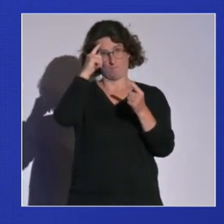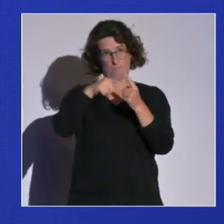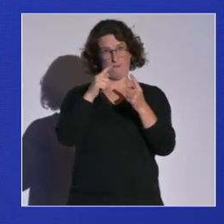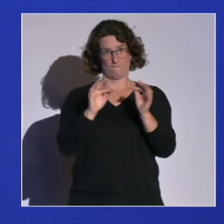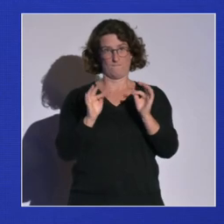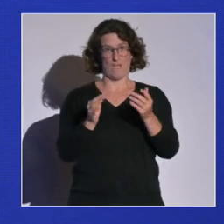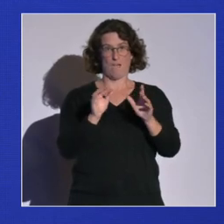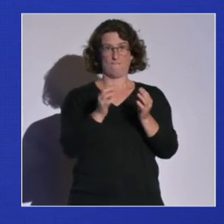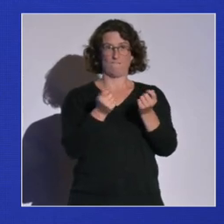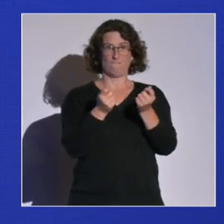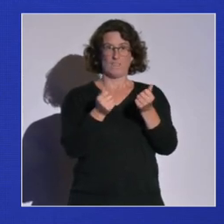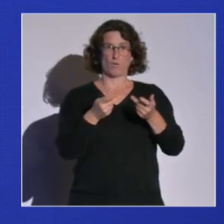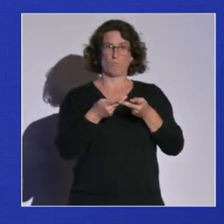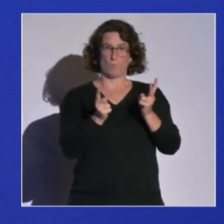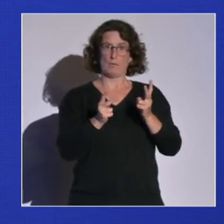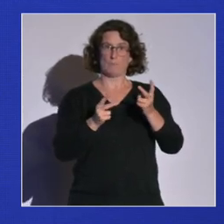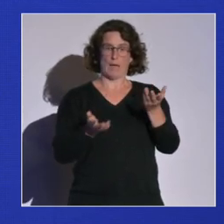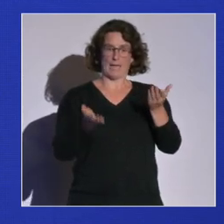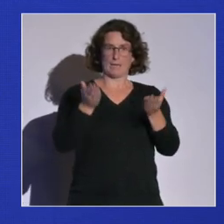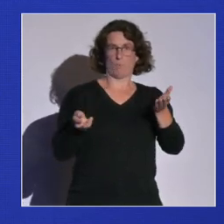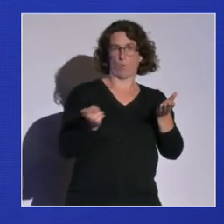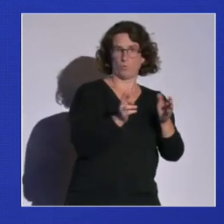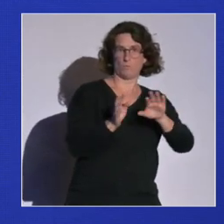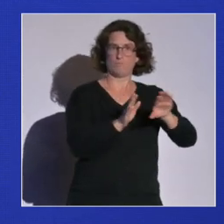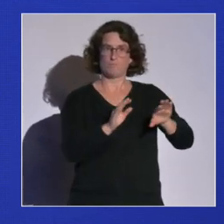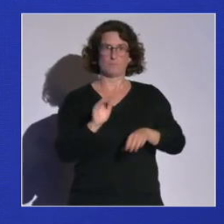quatrième plan ça vous surprendra pas l'éducation